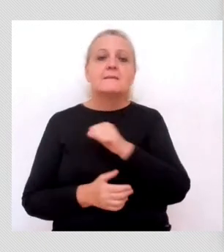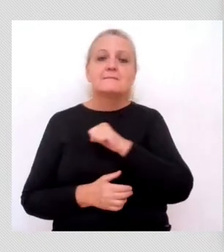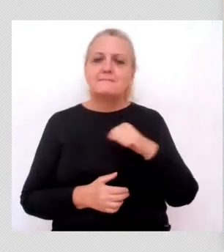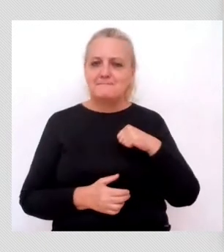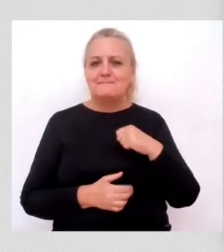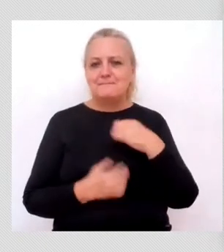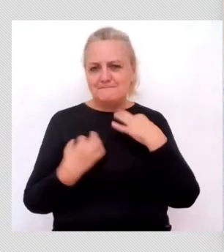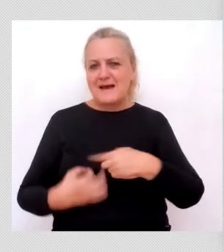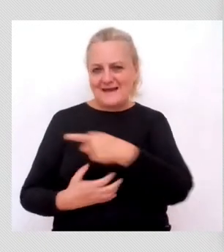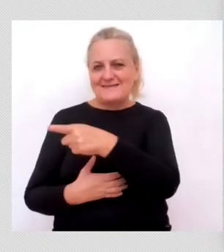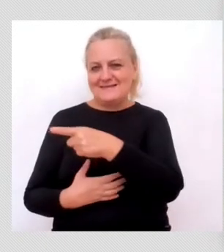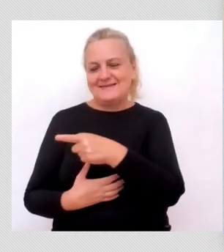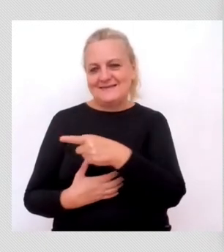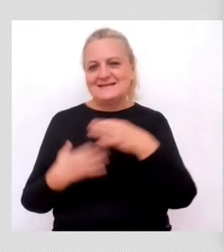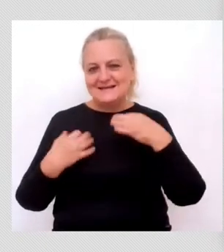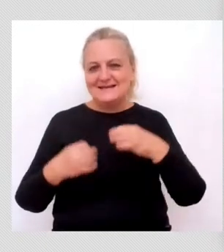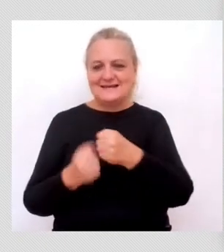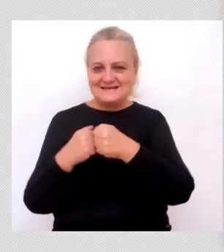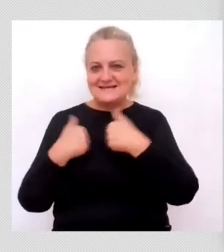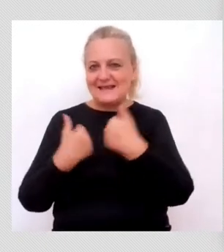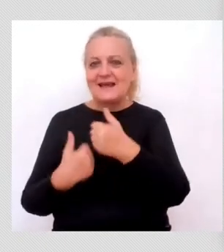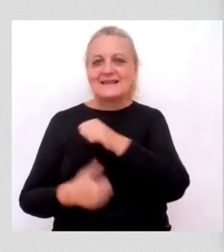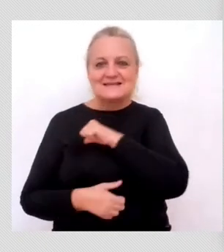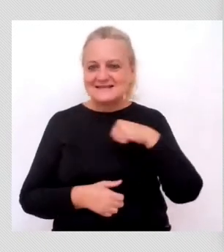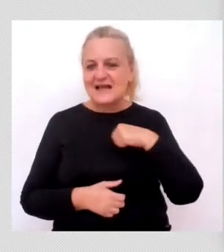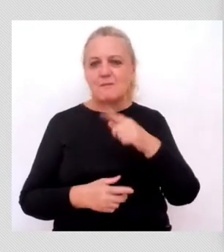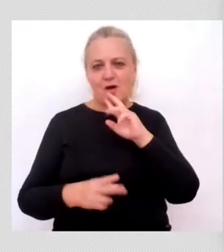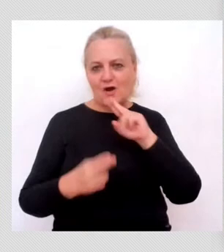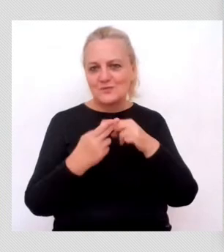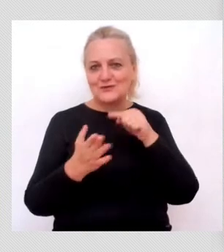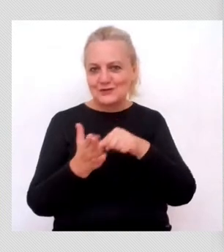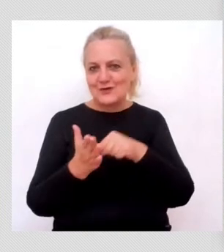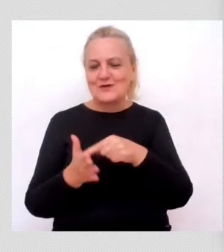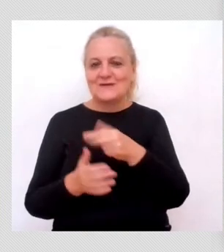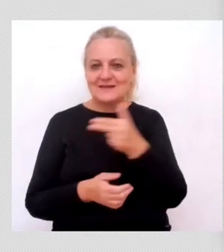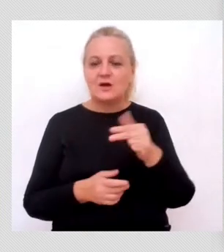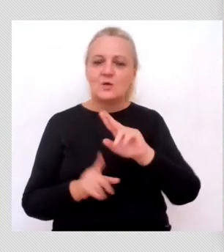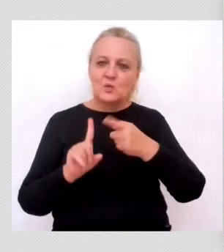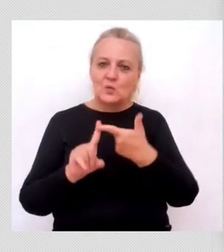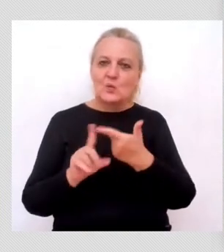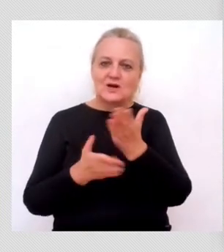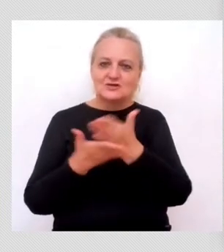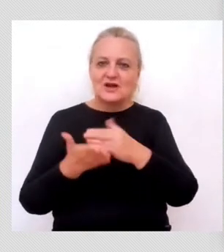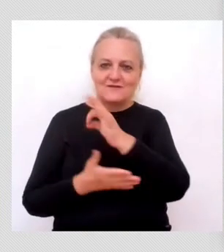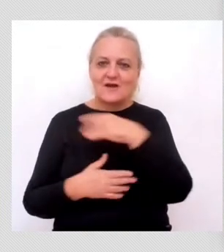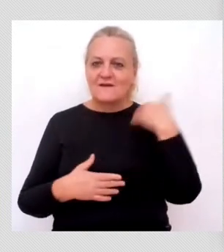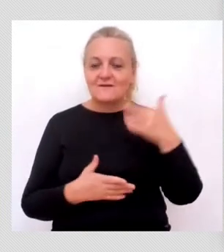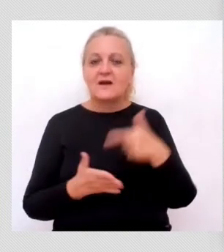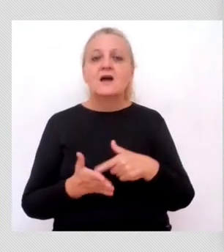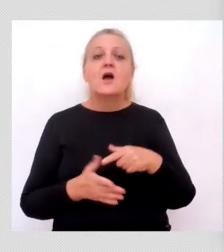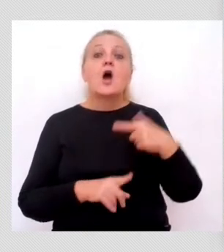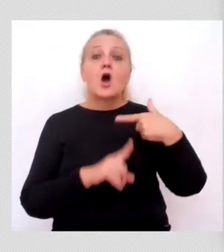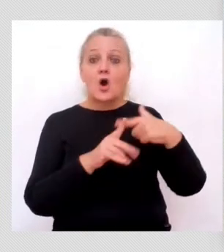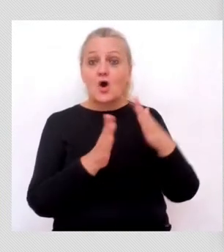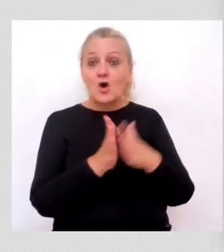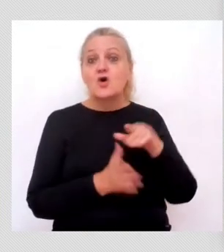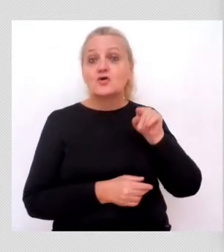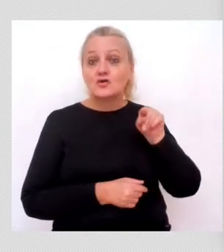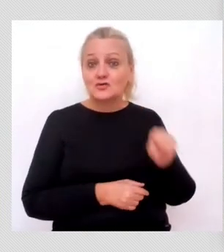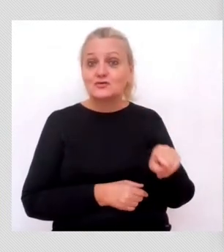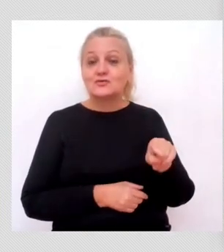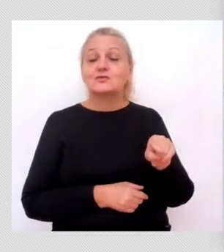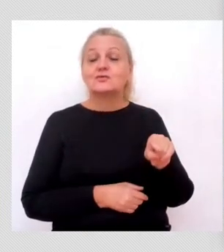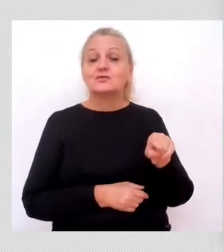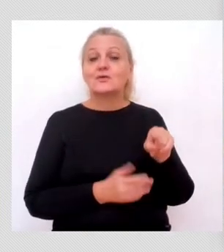odpowiedział na to pytanie, czy na tę wątpliwość w drugiej części swojej wypowiedzi. Jak najbardziej, no Kościół jest właśnie